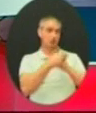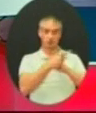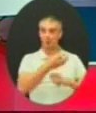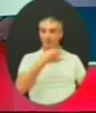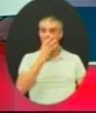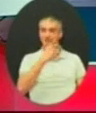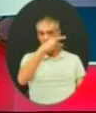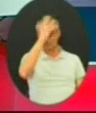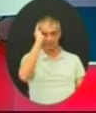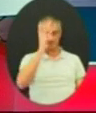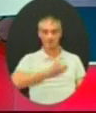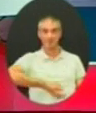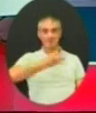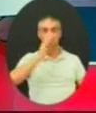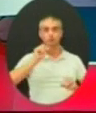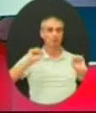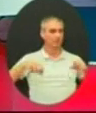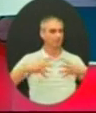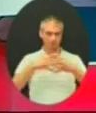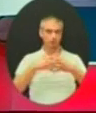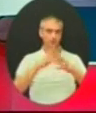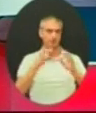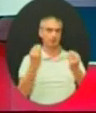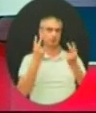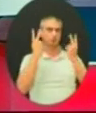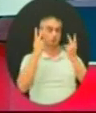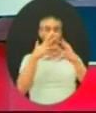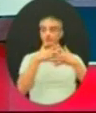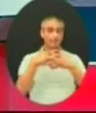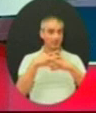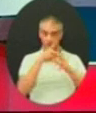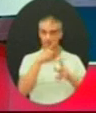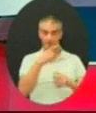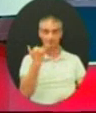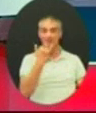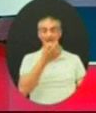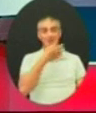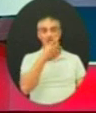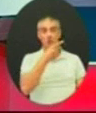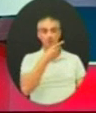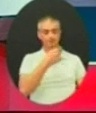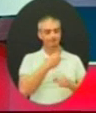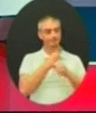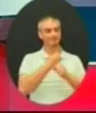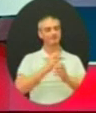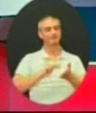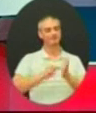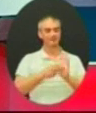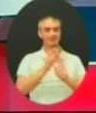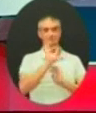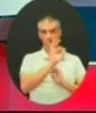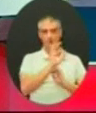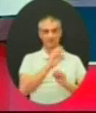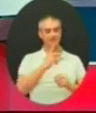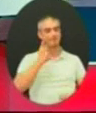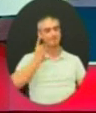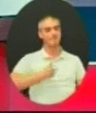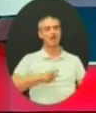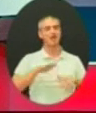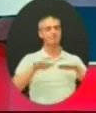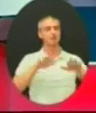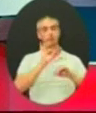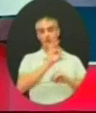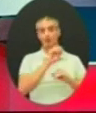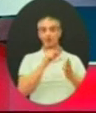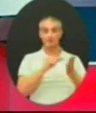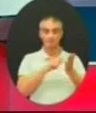הנאום של נשיא אמריקאי, הוא נאום שהוא כן איבן, זה בארצות הברית נהוג שהנאום מייצג מדיניות, ונאום מחייב את הממשל,